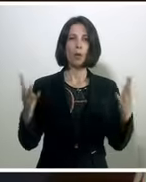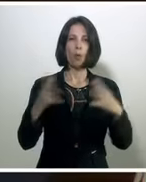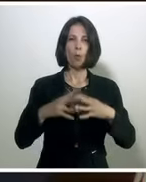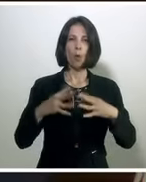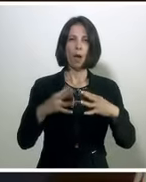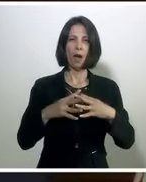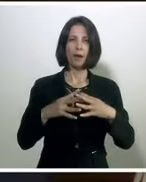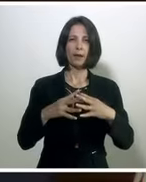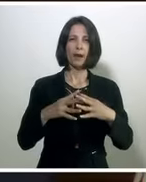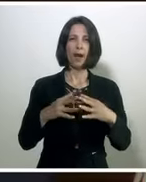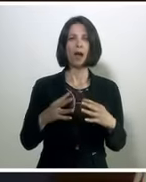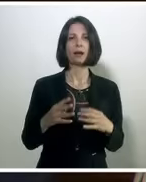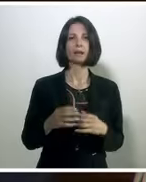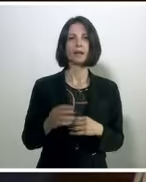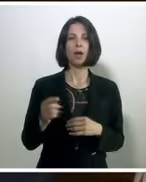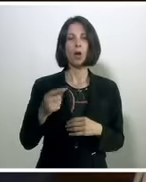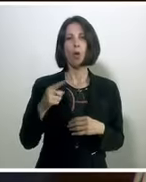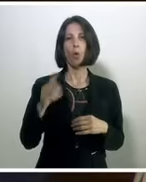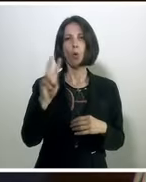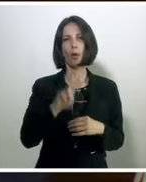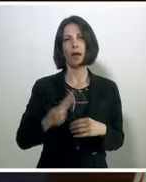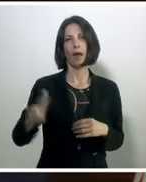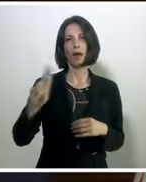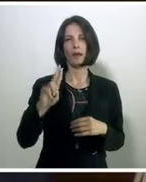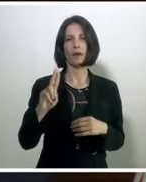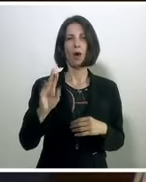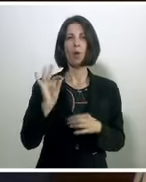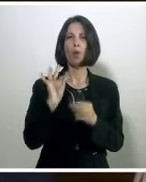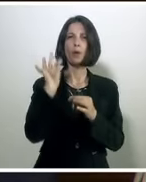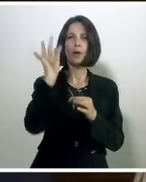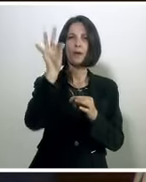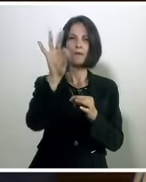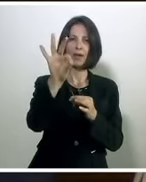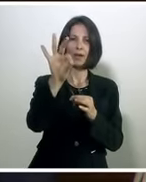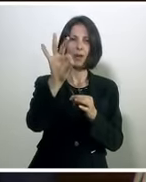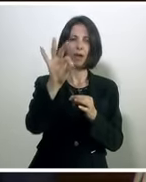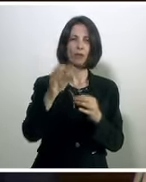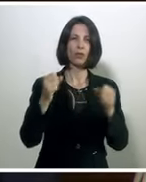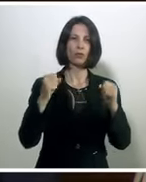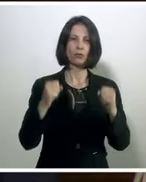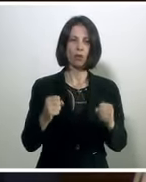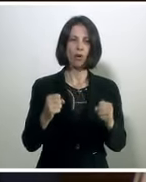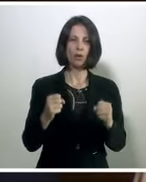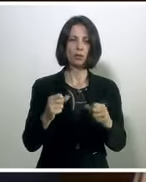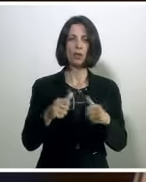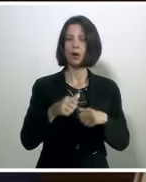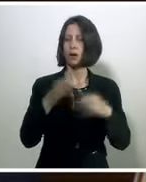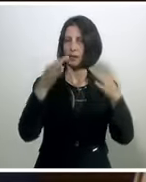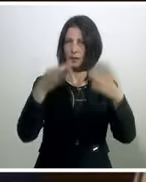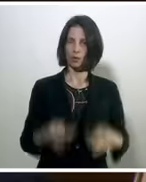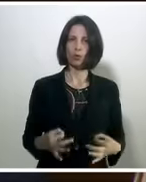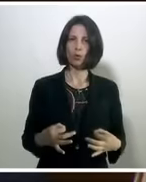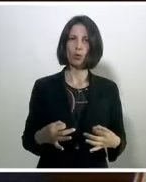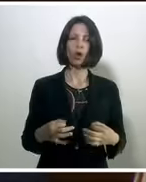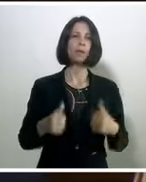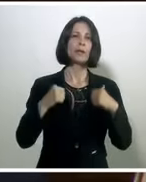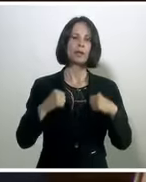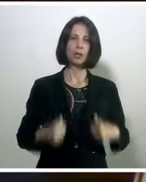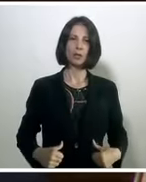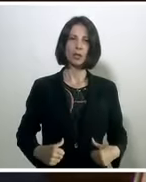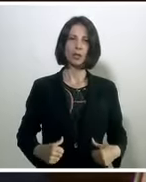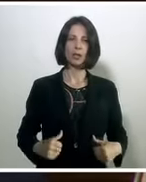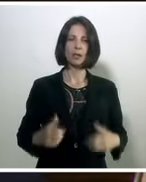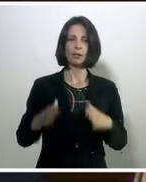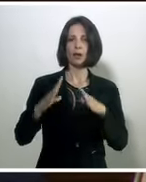ucraino un riferimento solido e sicuro per tutti i cittadini e per le istituzioni democratiche nella salvaguardia dei